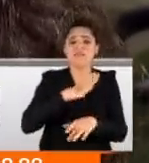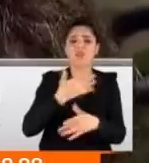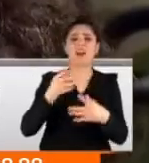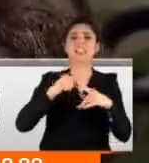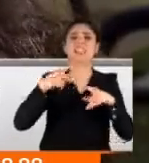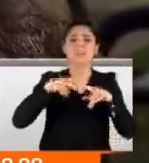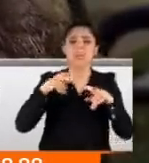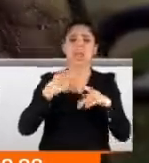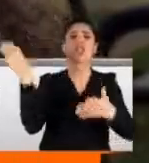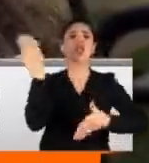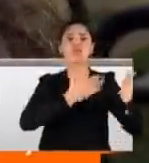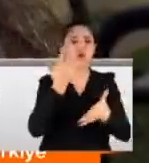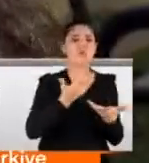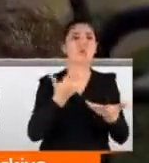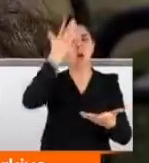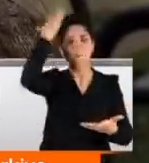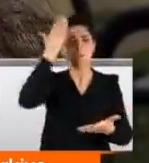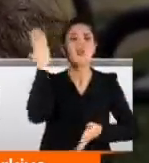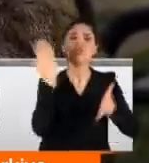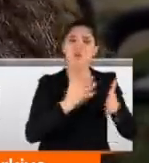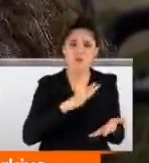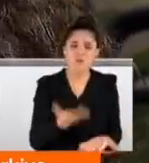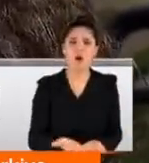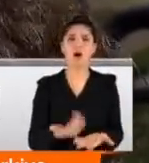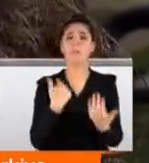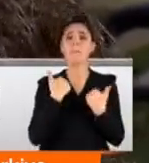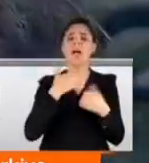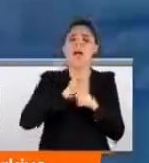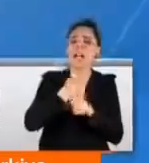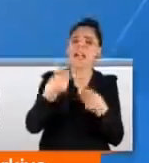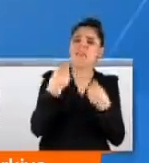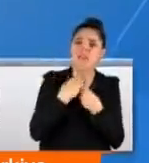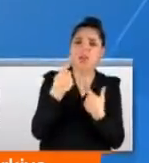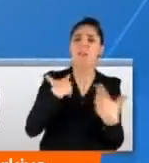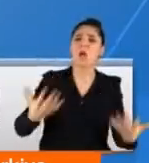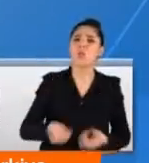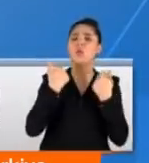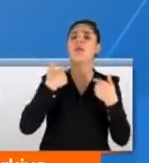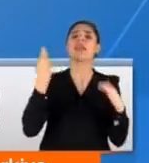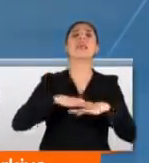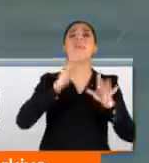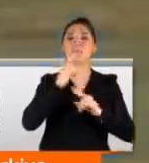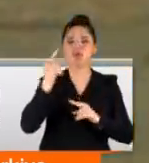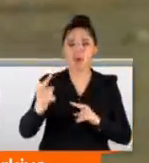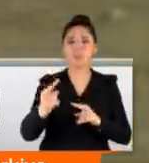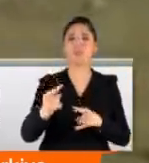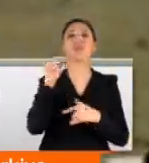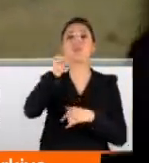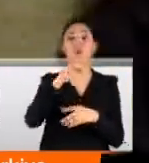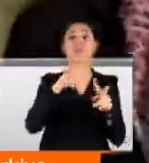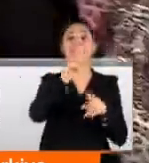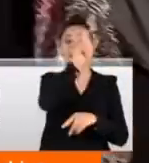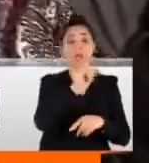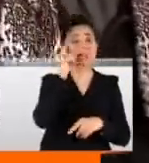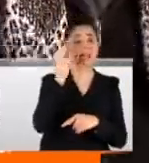Tırnaklarımı keserken dövüyorlar. Banyo yaptırırken dövüyorlar. Bana işkence yapıyorlar. Kurtarın, ben burada yapamayacağım, dayanamıyorum dedi. Nermin Hanım iddiaya